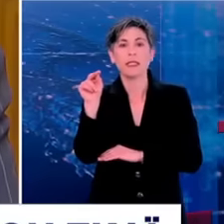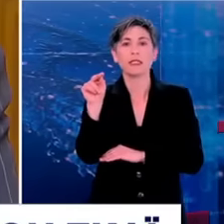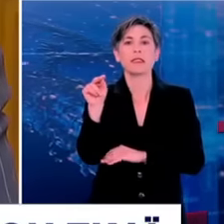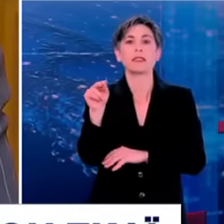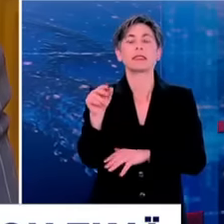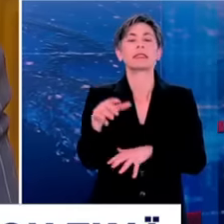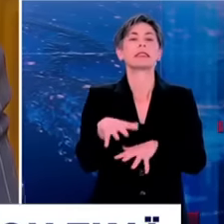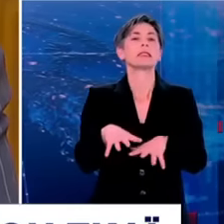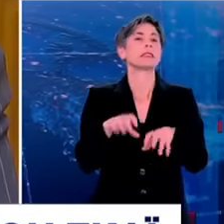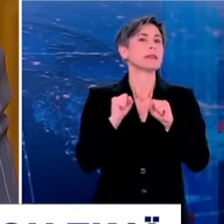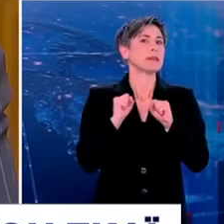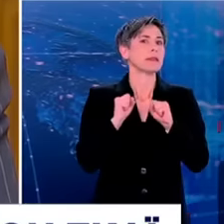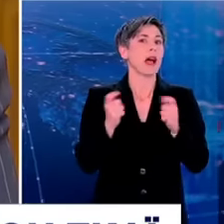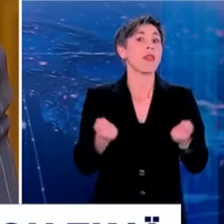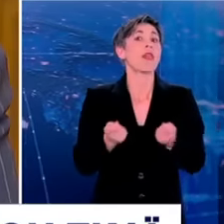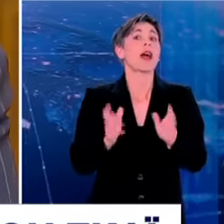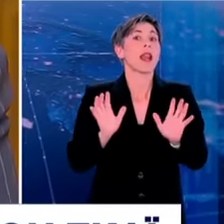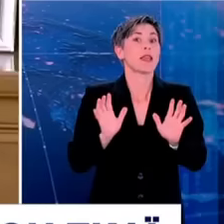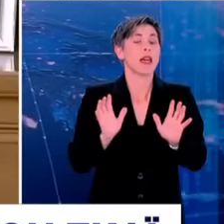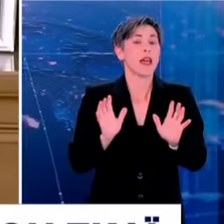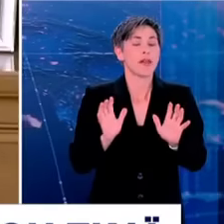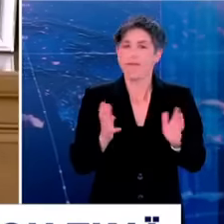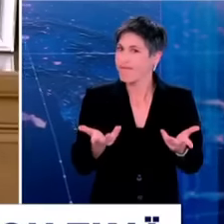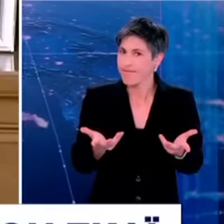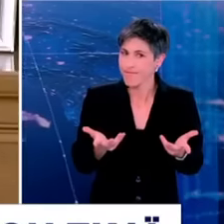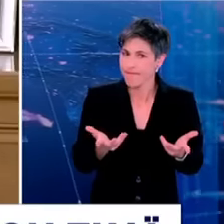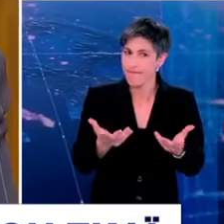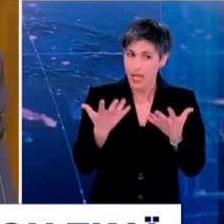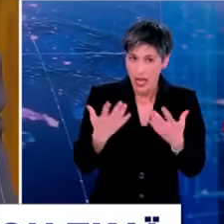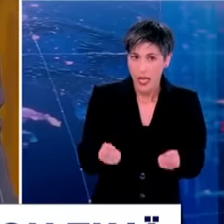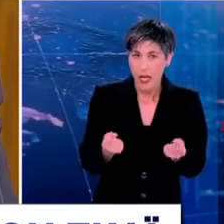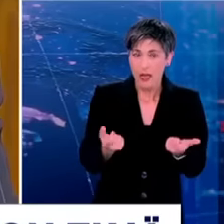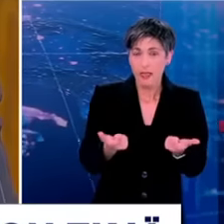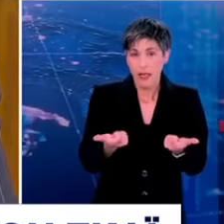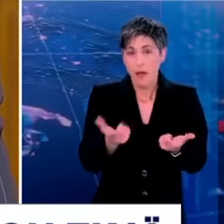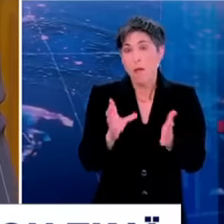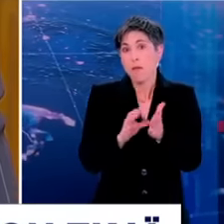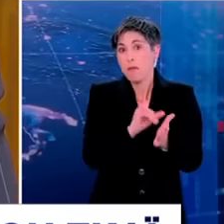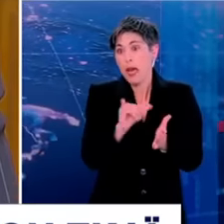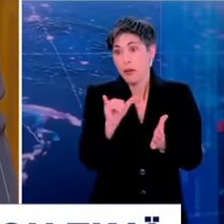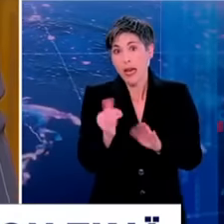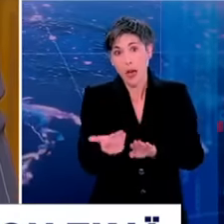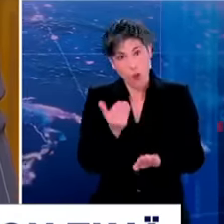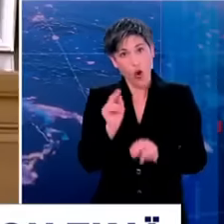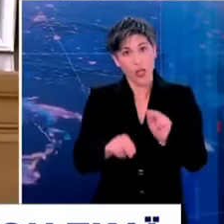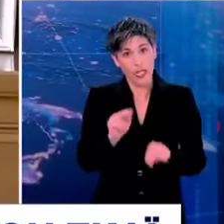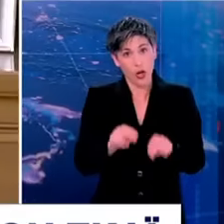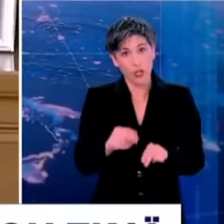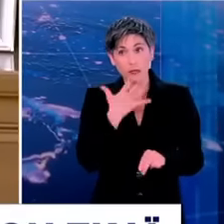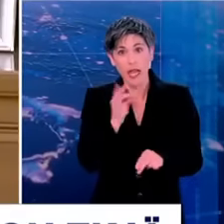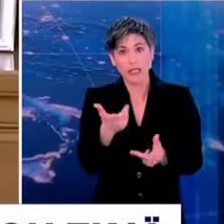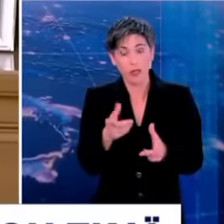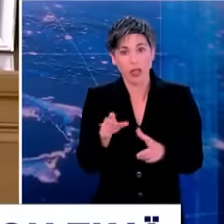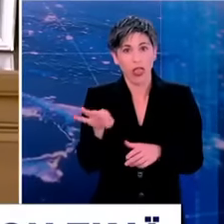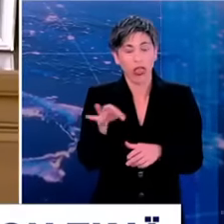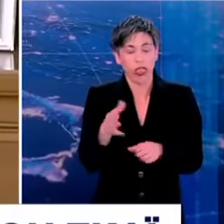ευάλωτη και ευάλωτη απέναντι σε αιτήματα για πρόωρες εκλογές ακόμη? Κοιτάξτε, τα αιτήματα